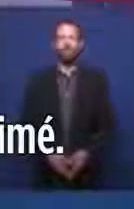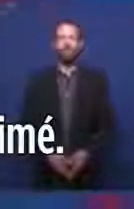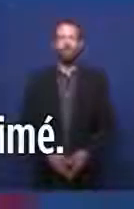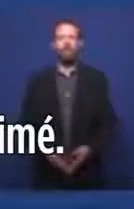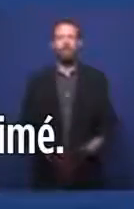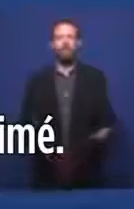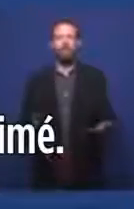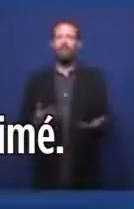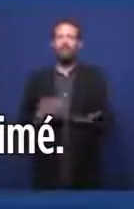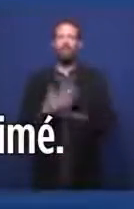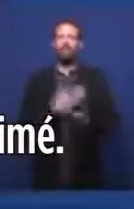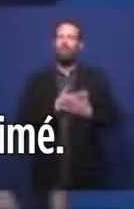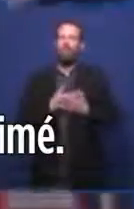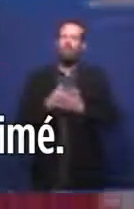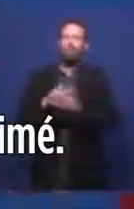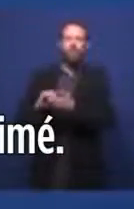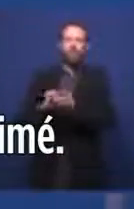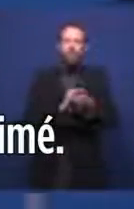Mes chers compatriotes,